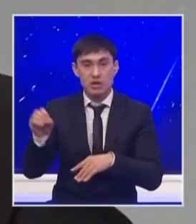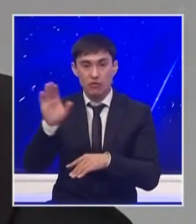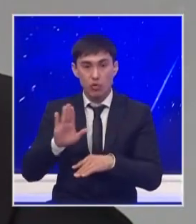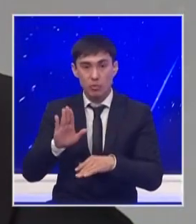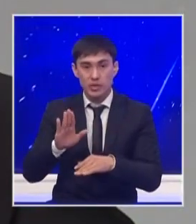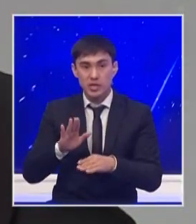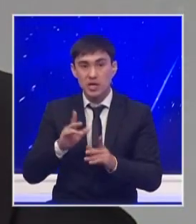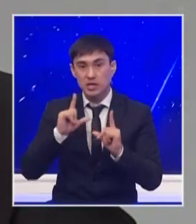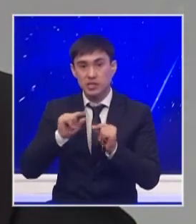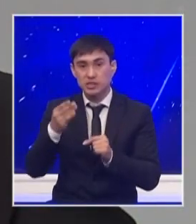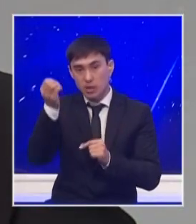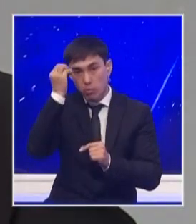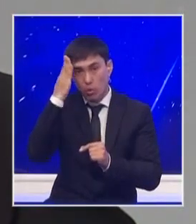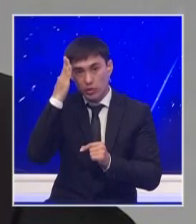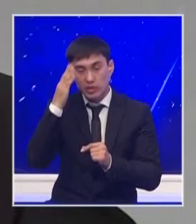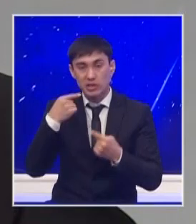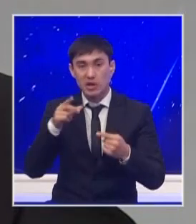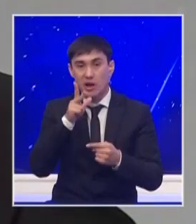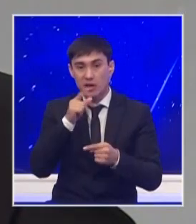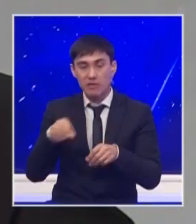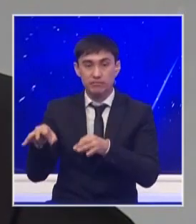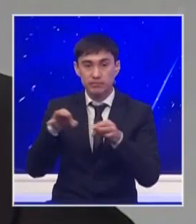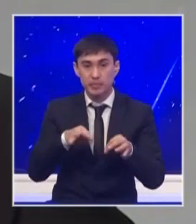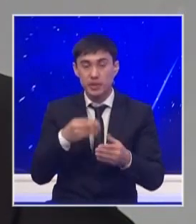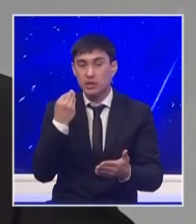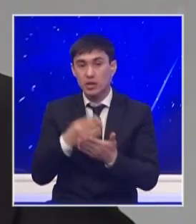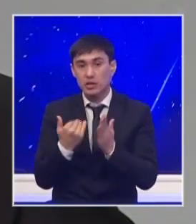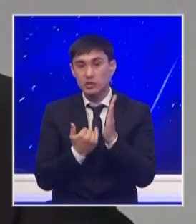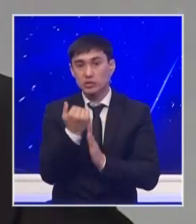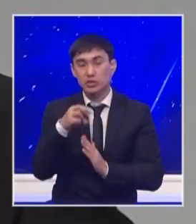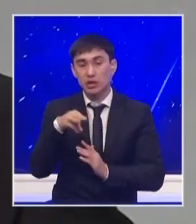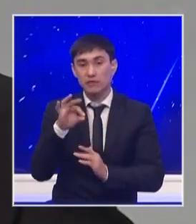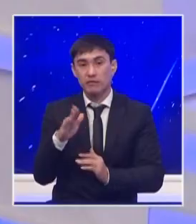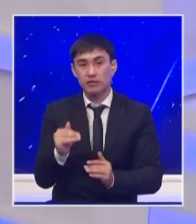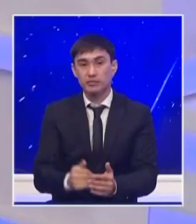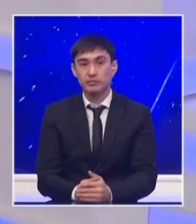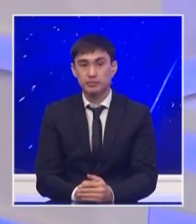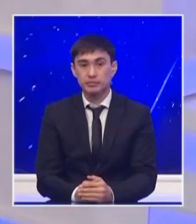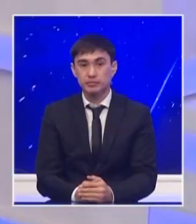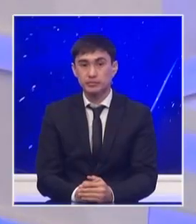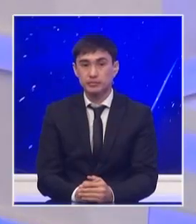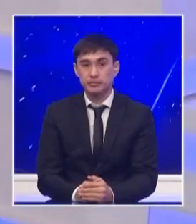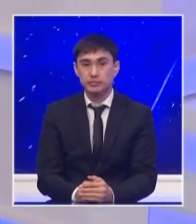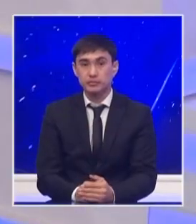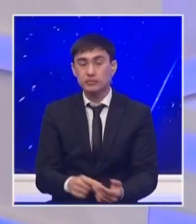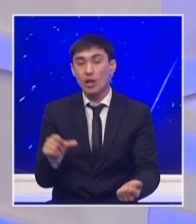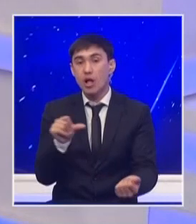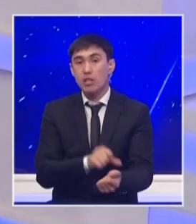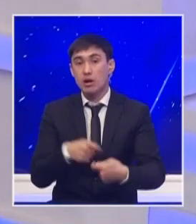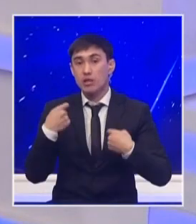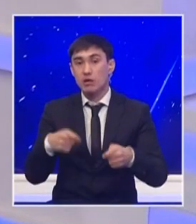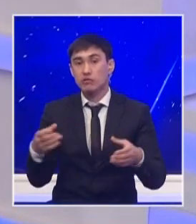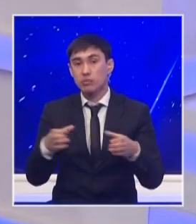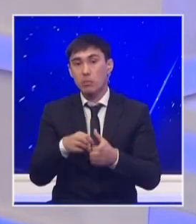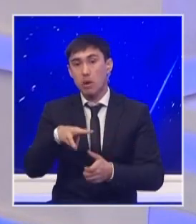но и зачастую из Японии или Кореи что ведет к значительному удорожанию тарифа наркоторговца с